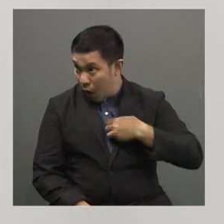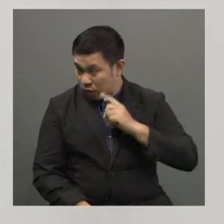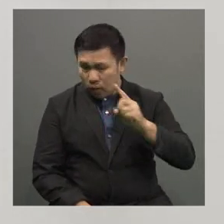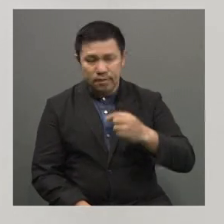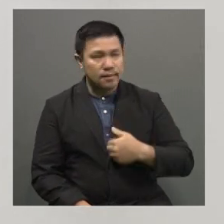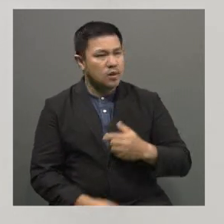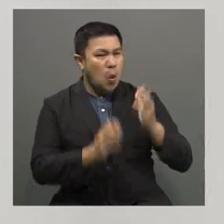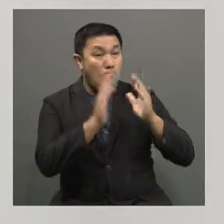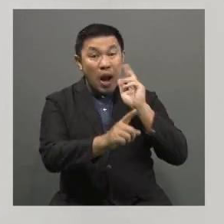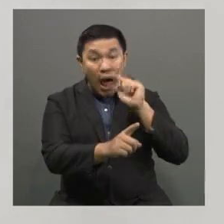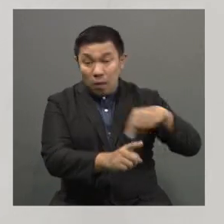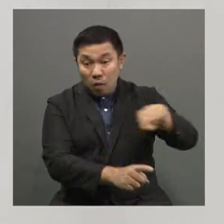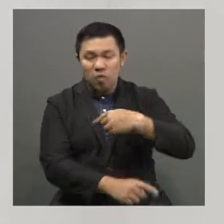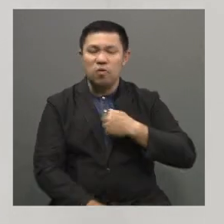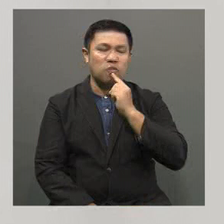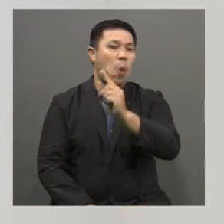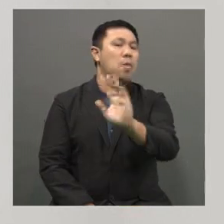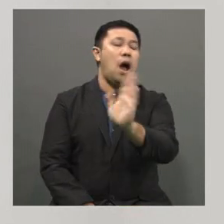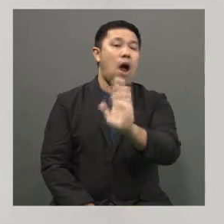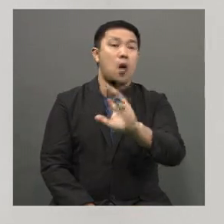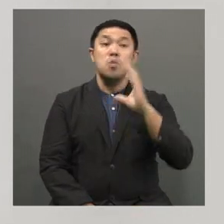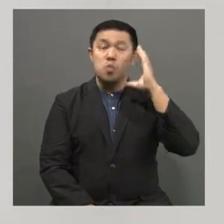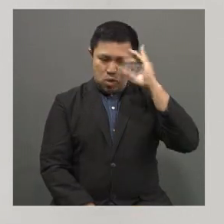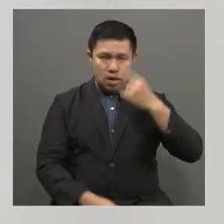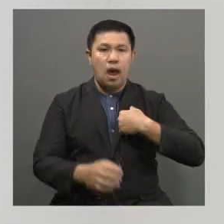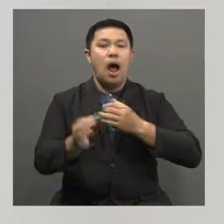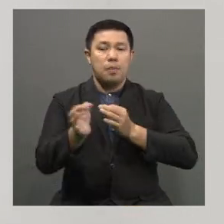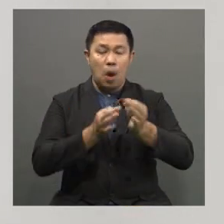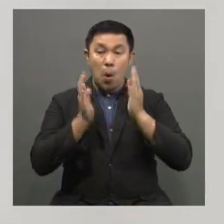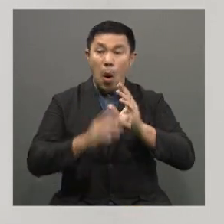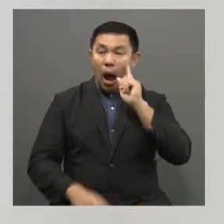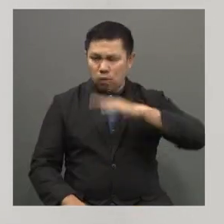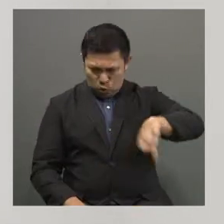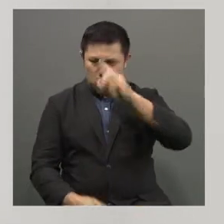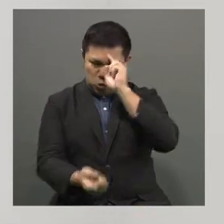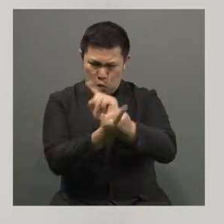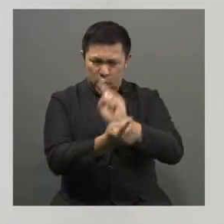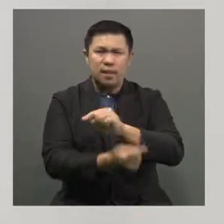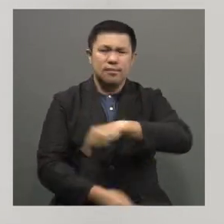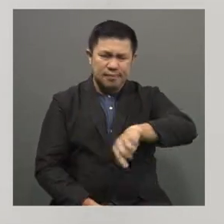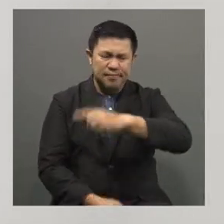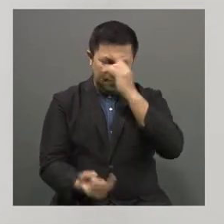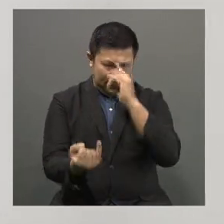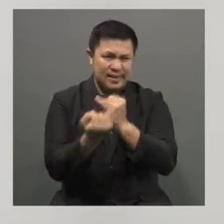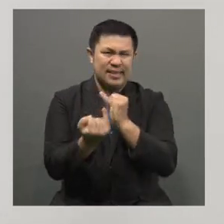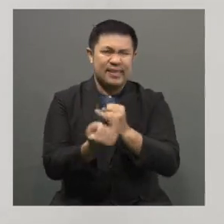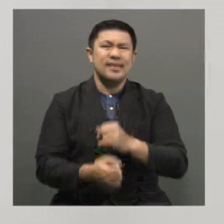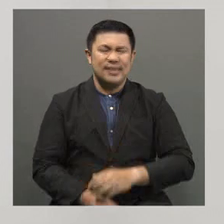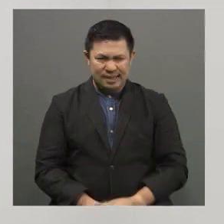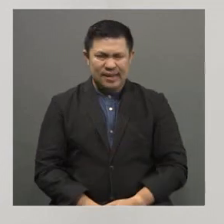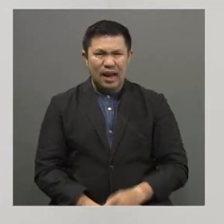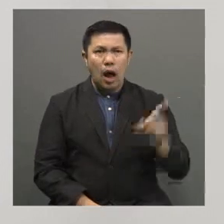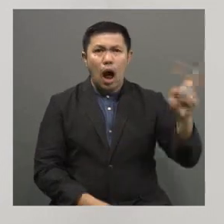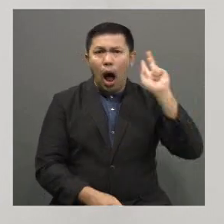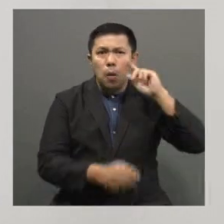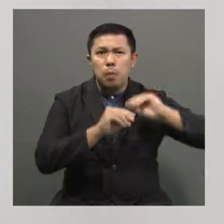โหนักข่าวผมไม่ฟ้องสักรายเดี๋ยวพรุ่งนี้ผมมาคุยพี่ๆน้องๆเพราะนักข่าวซี้ปึกันหมดนะเพราะวันนี้คุณไปพูดอย่างงี้